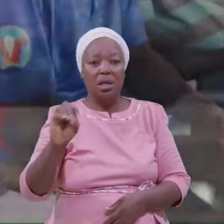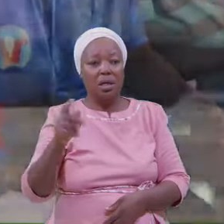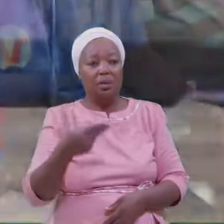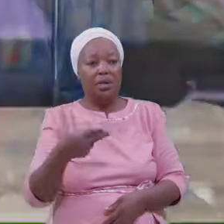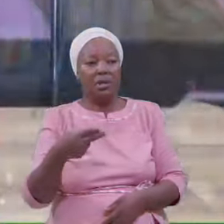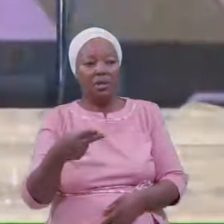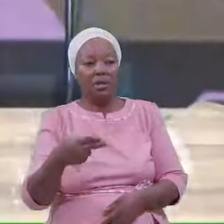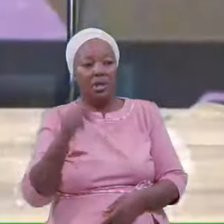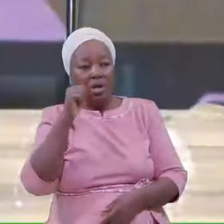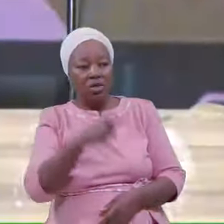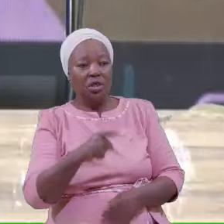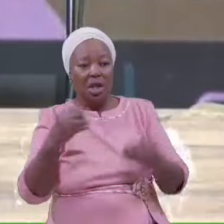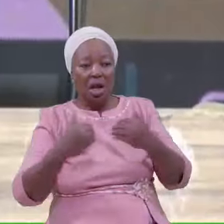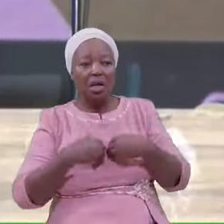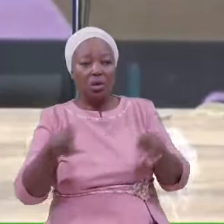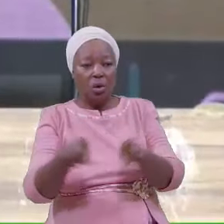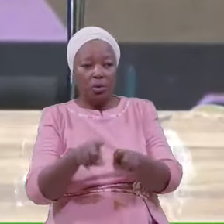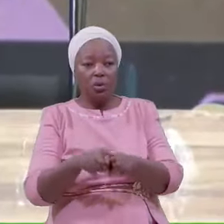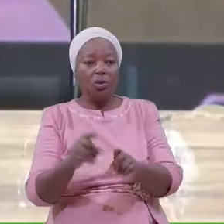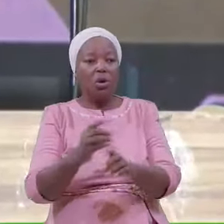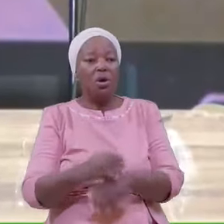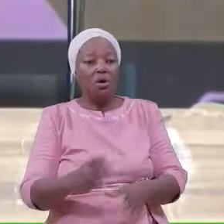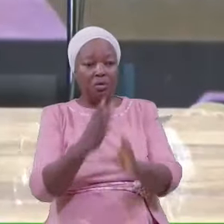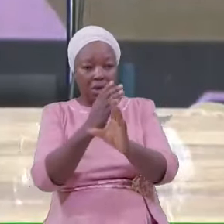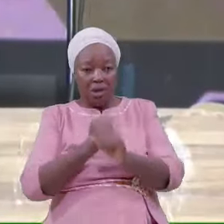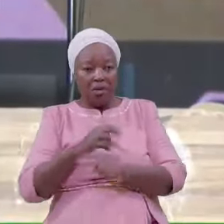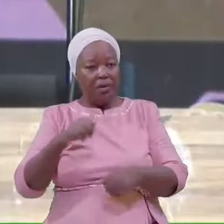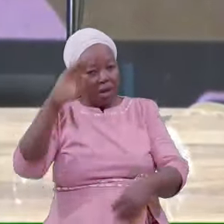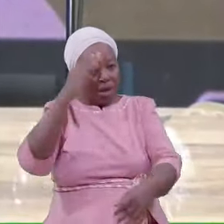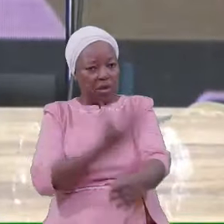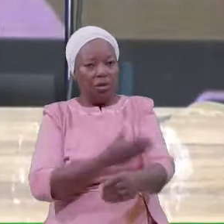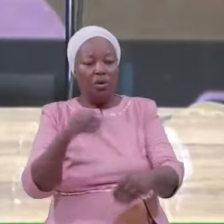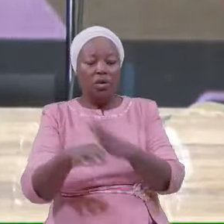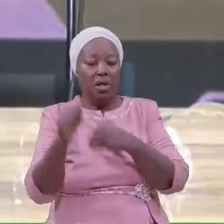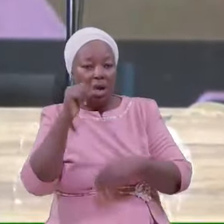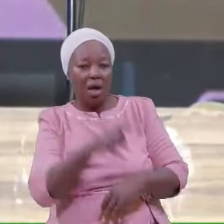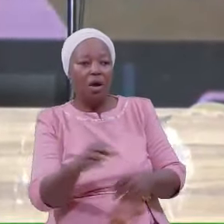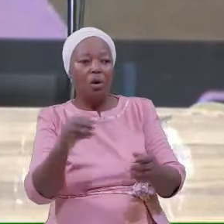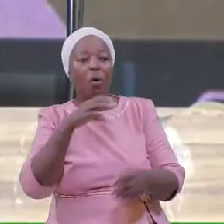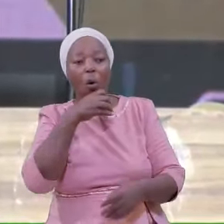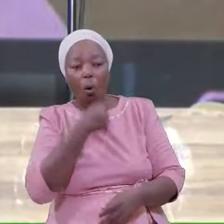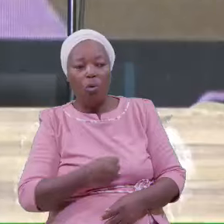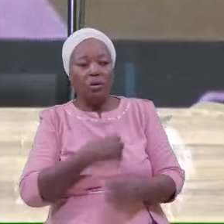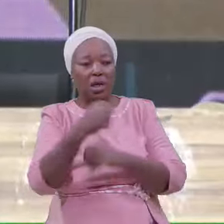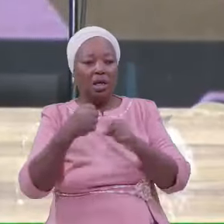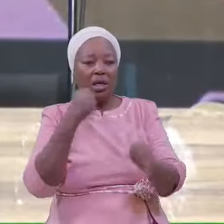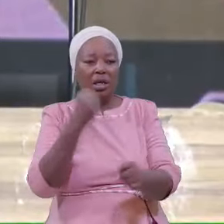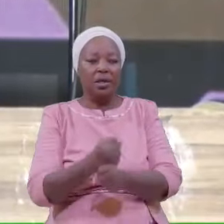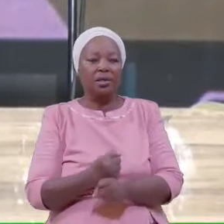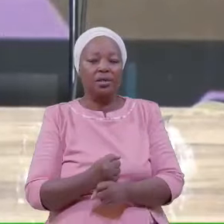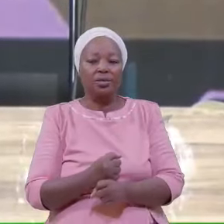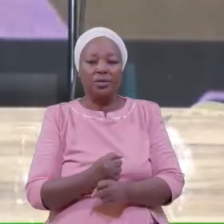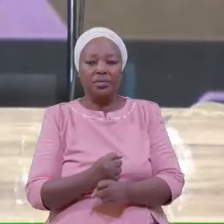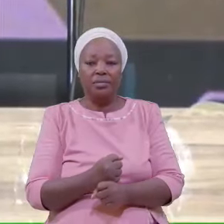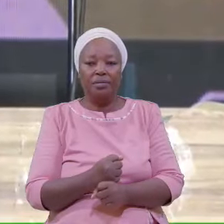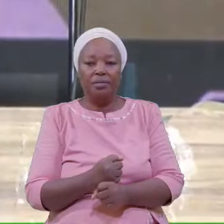also received a son in her old age. Tatanggap din ng isang lalaking anak